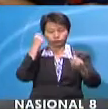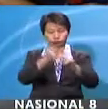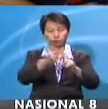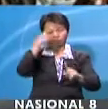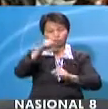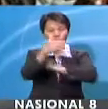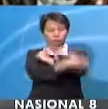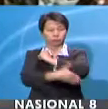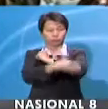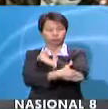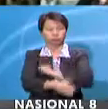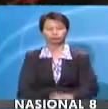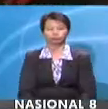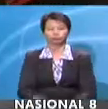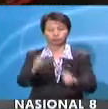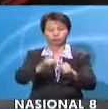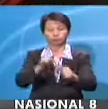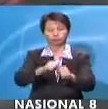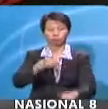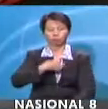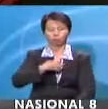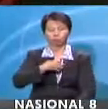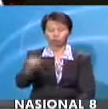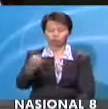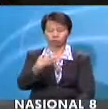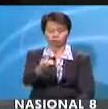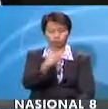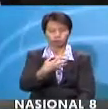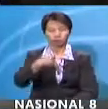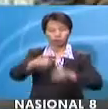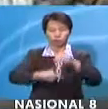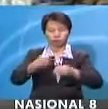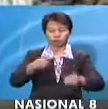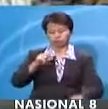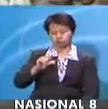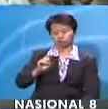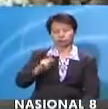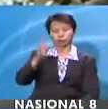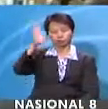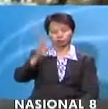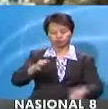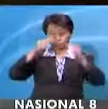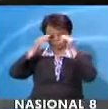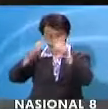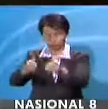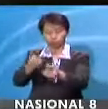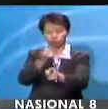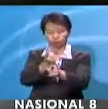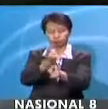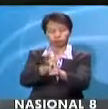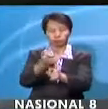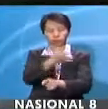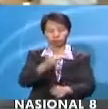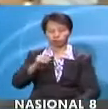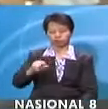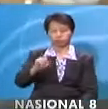untuk negara. Katanya setiap aduan yang dikemukakan rakyat berhubung pelaksanaan GST akan diberi perhatian sewajarnya.